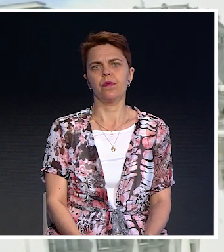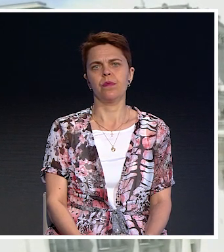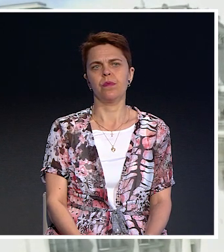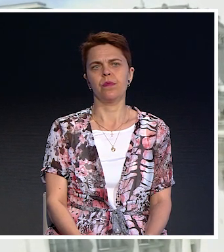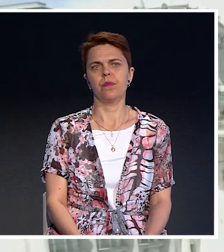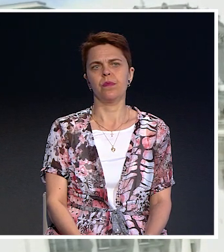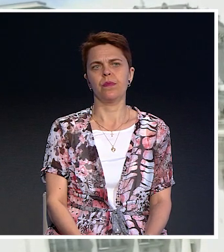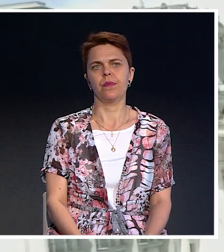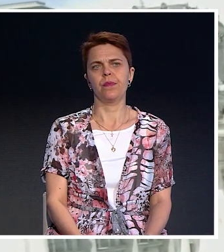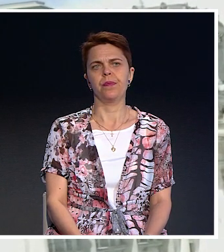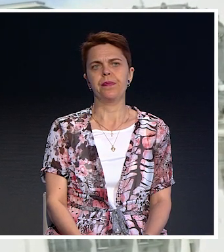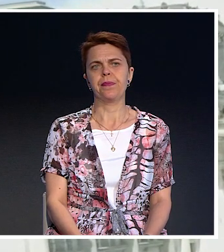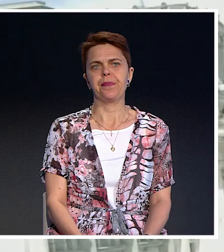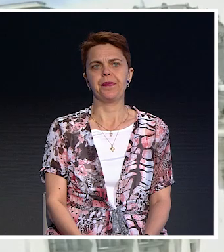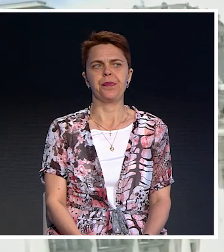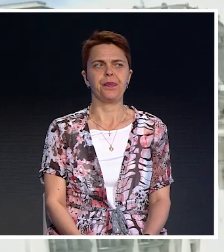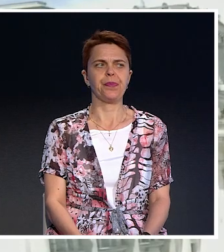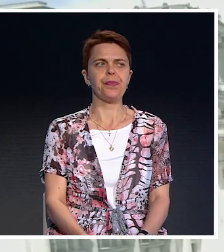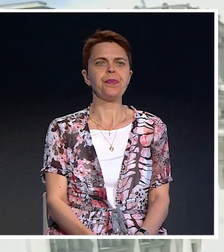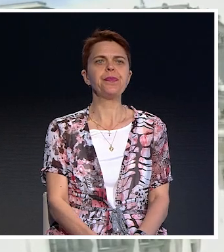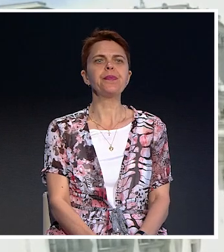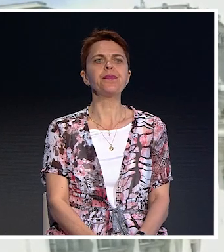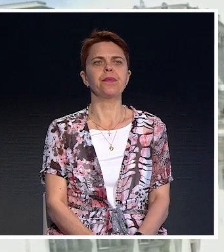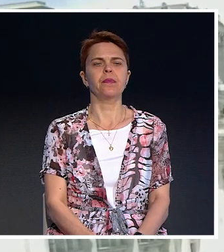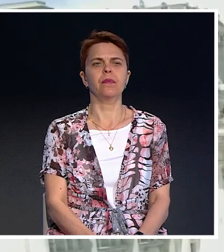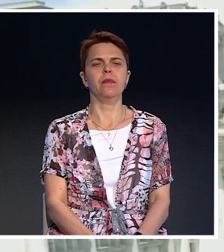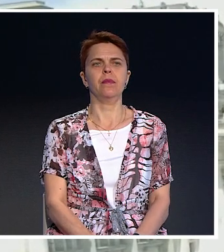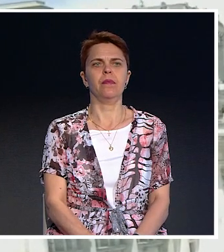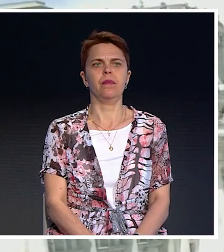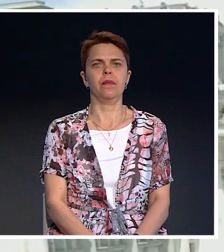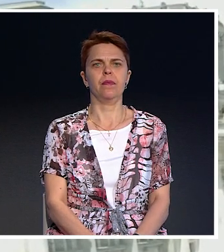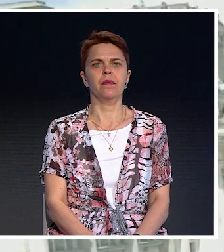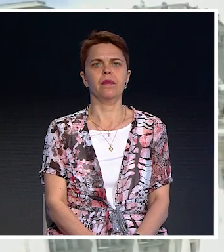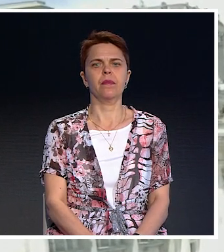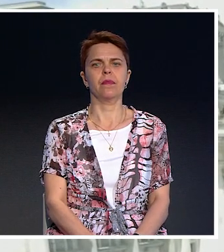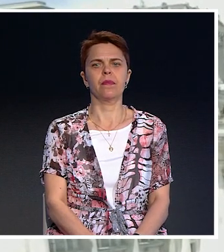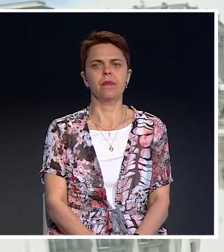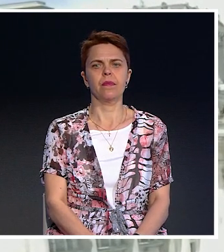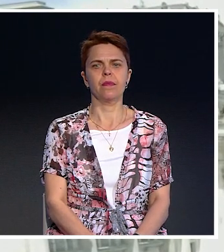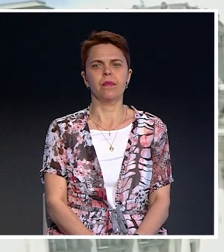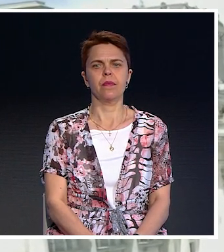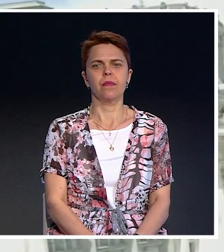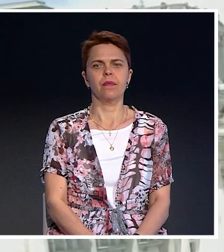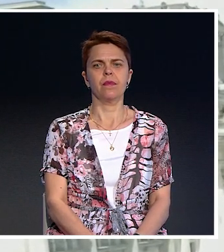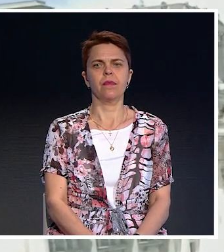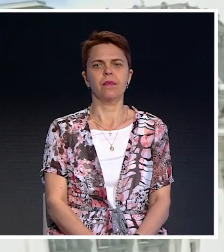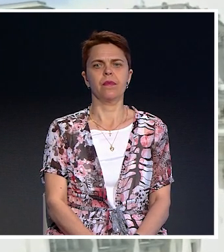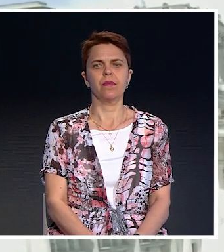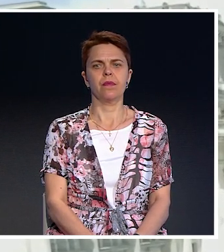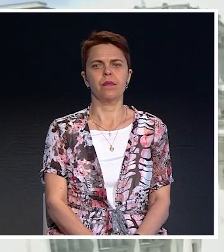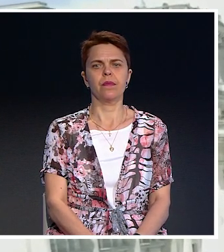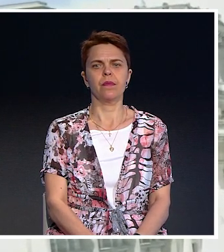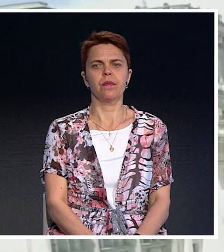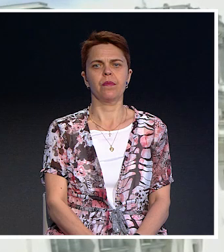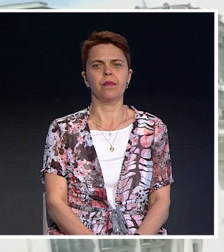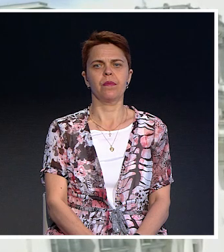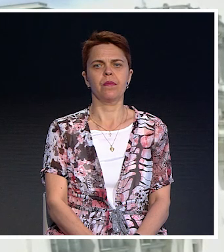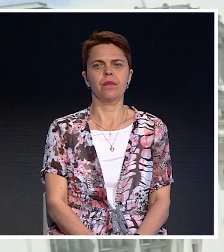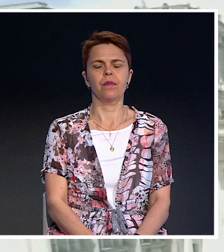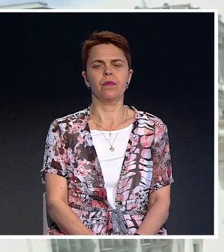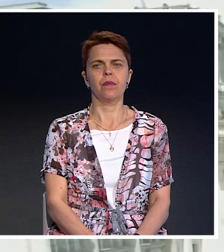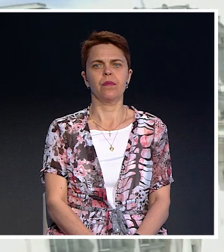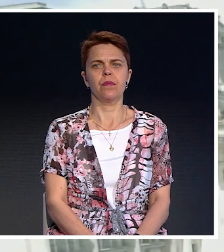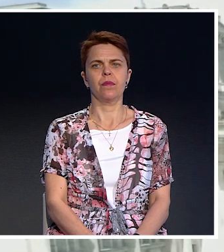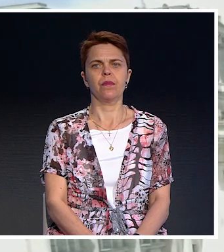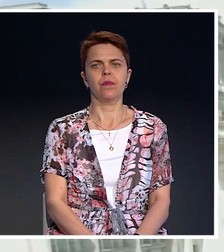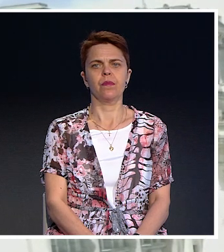величезна проблема. Ми завжди хочемо бути ідеальними, найкращими, найкраще підготовленими до зустрічі, але це